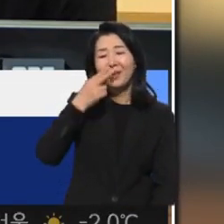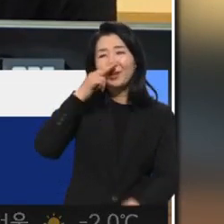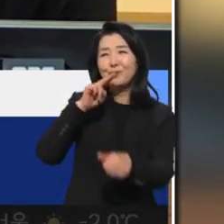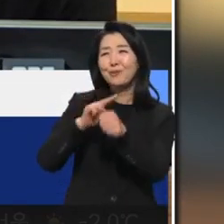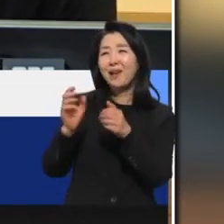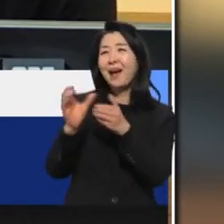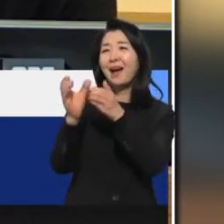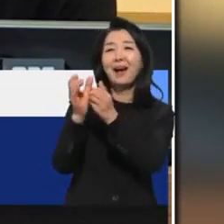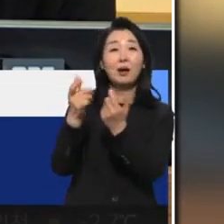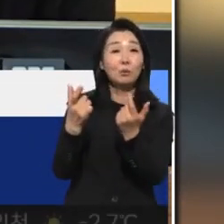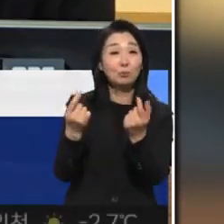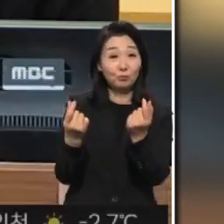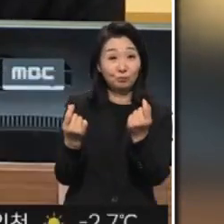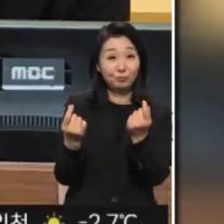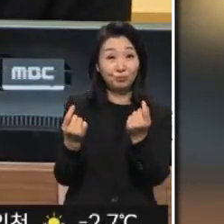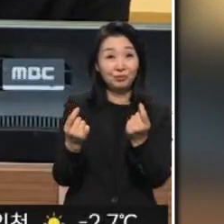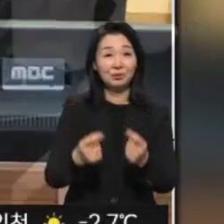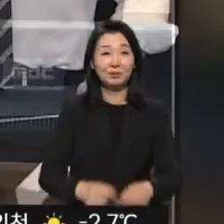오히려 자극하는 거고.